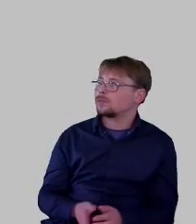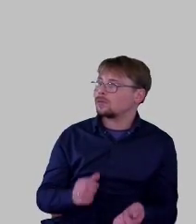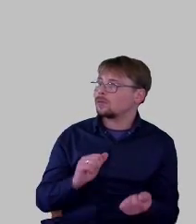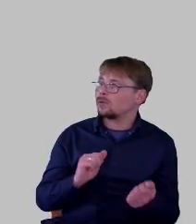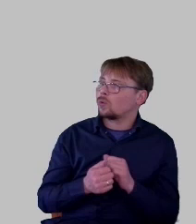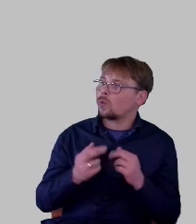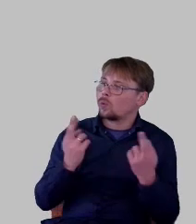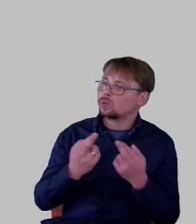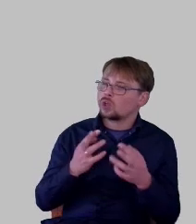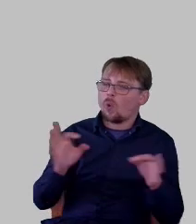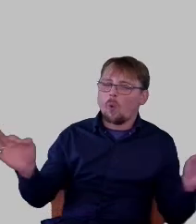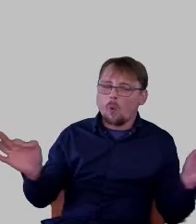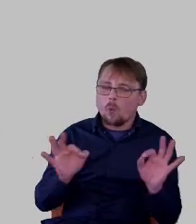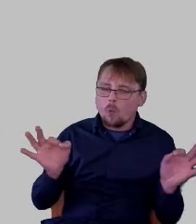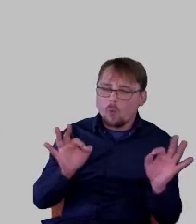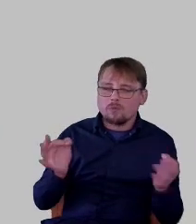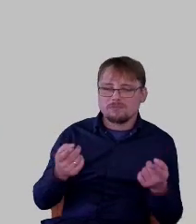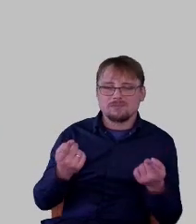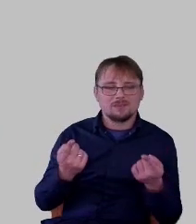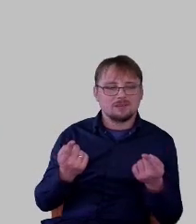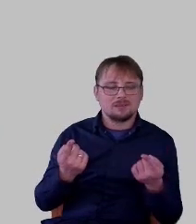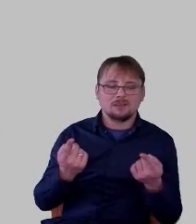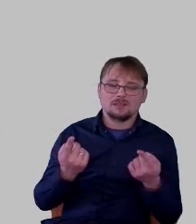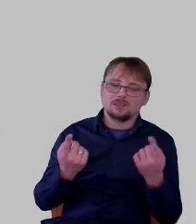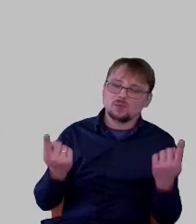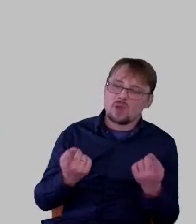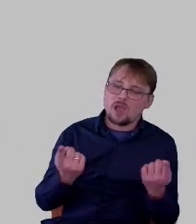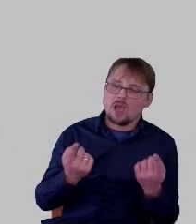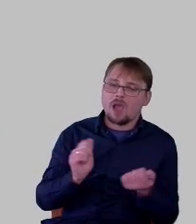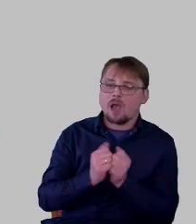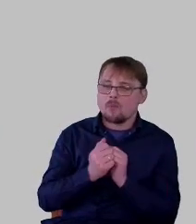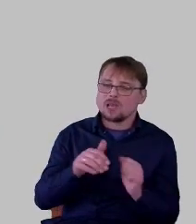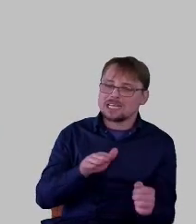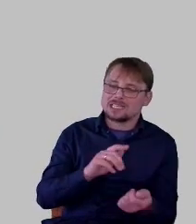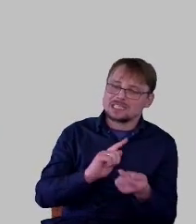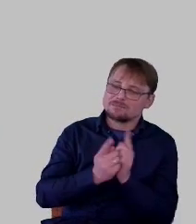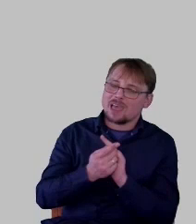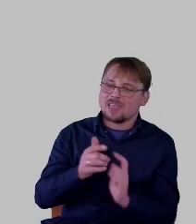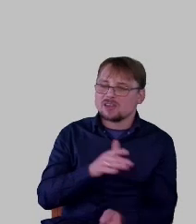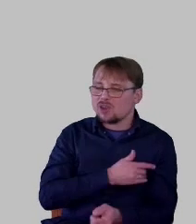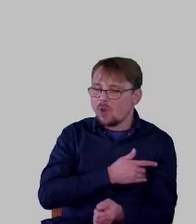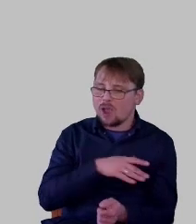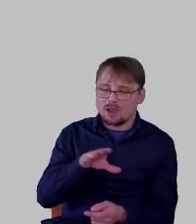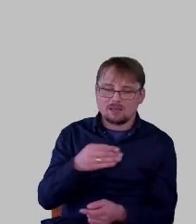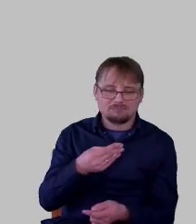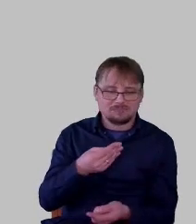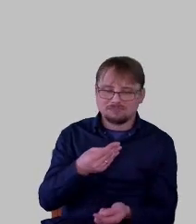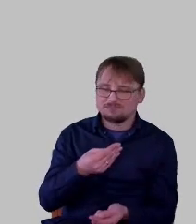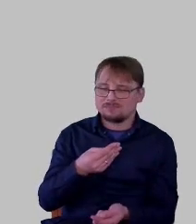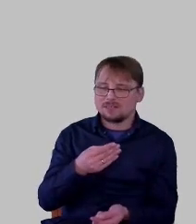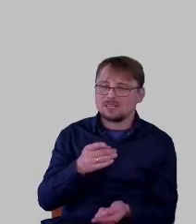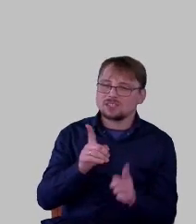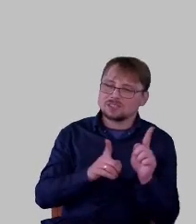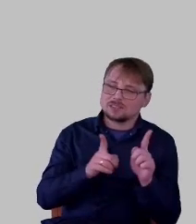sytuacjach traumatycznych, zmieniają środowiska edukacyjne, czasami popadają w jakieś